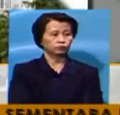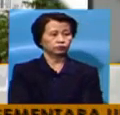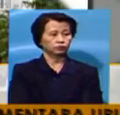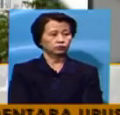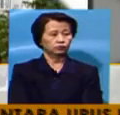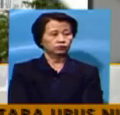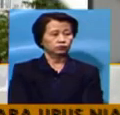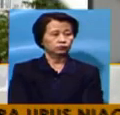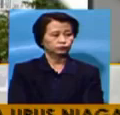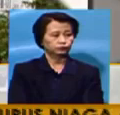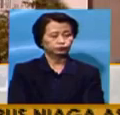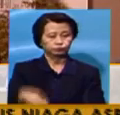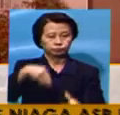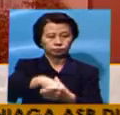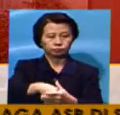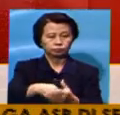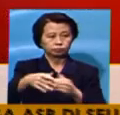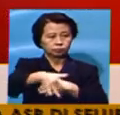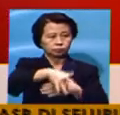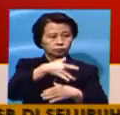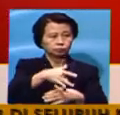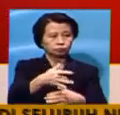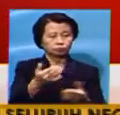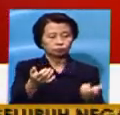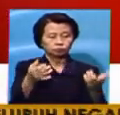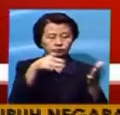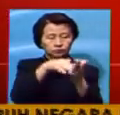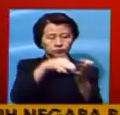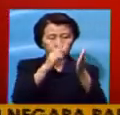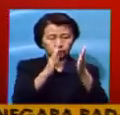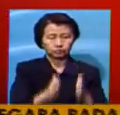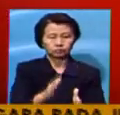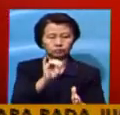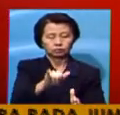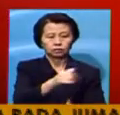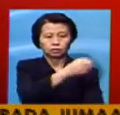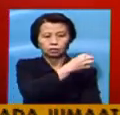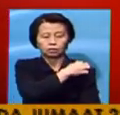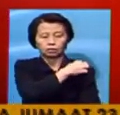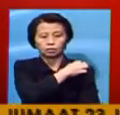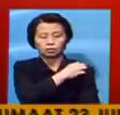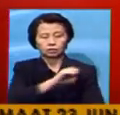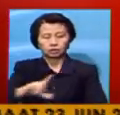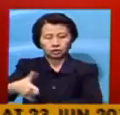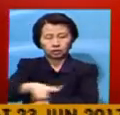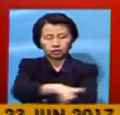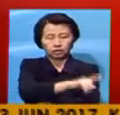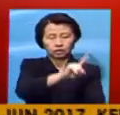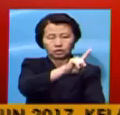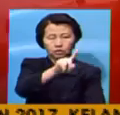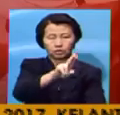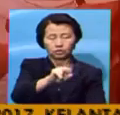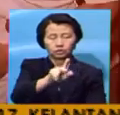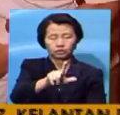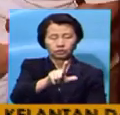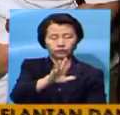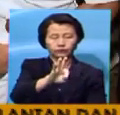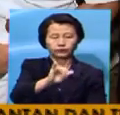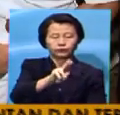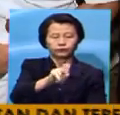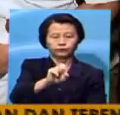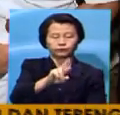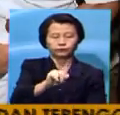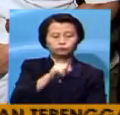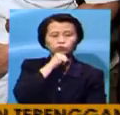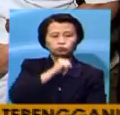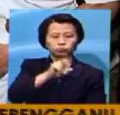sia-sia dalam kejadian awal bulan ini mahasiswa upnm yang juga pegawai kadet laut zulfarhan Osman zulkanain 21 tahun maut